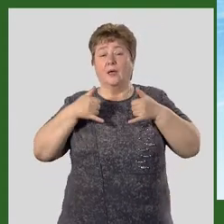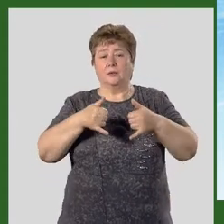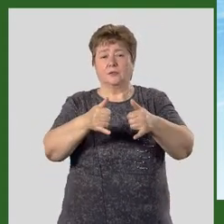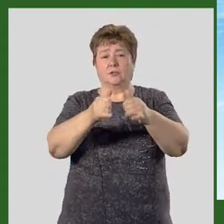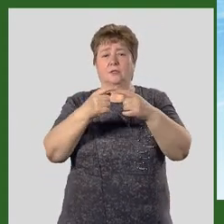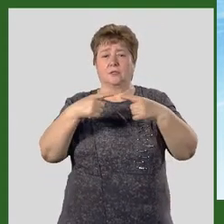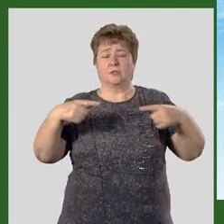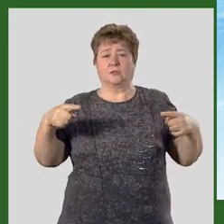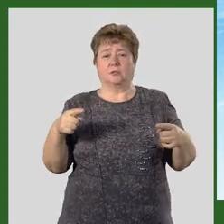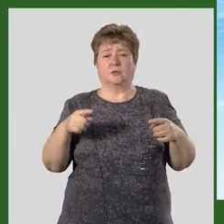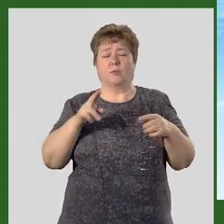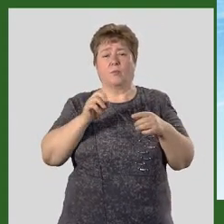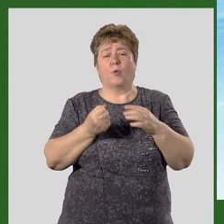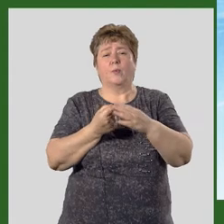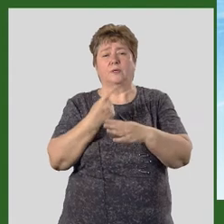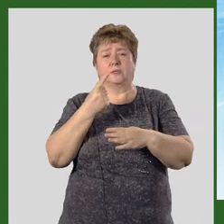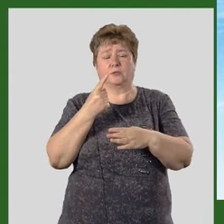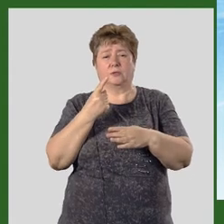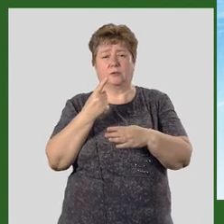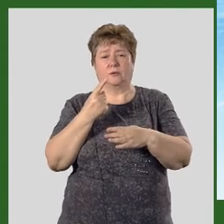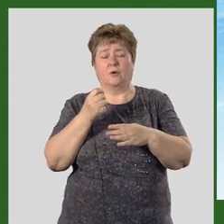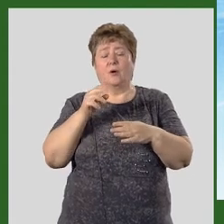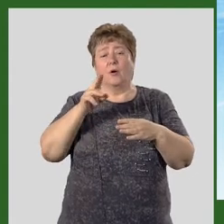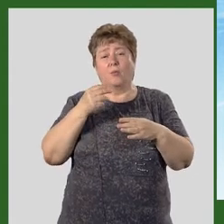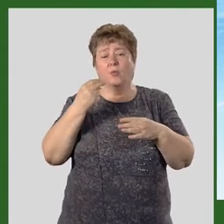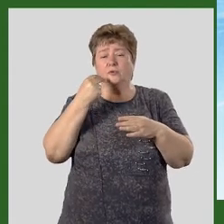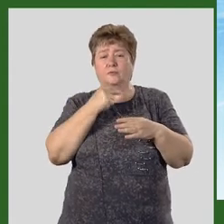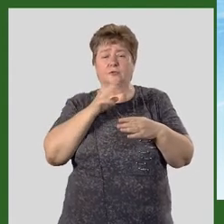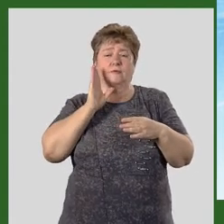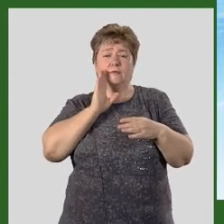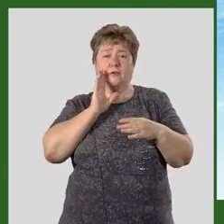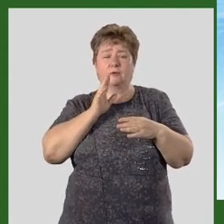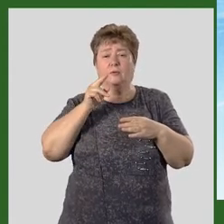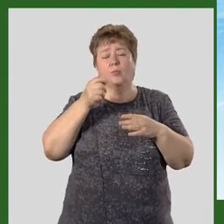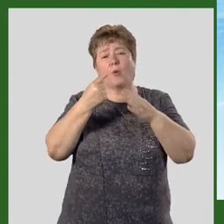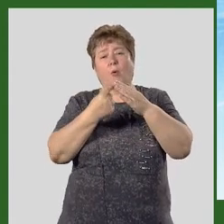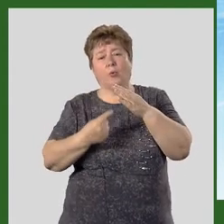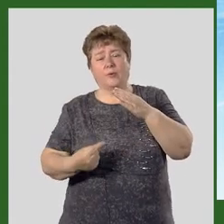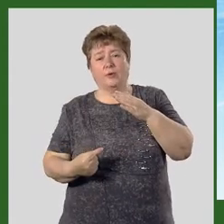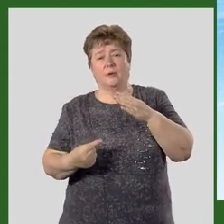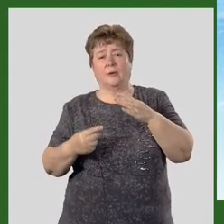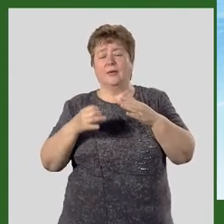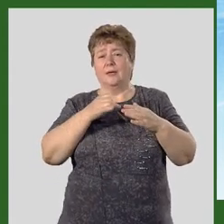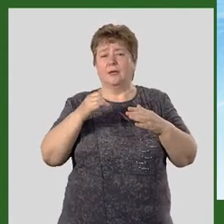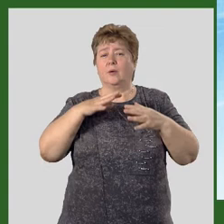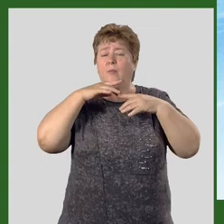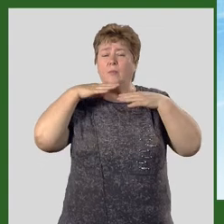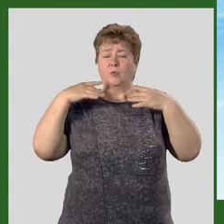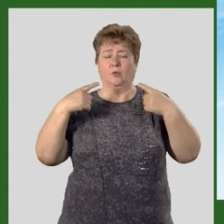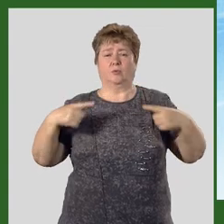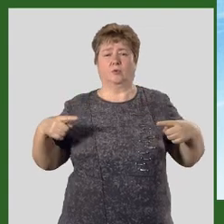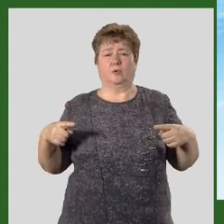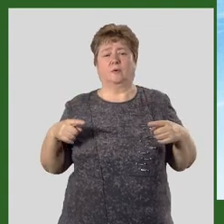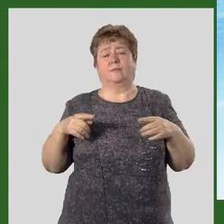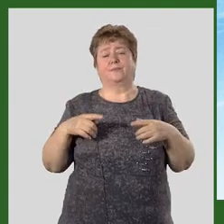Течения различаются по происхождению, по свойствам воды, по глубине и по многим